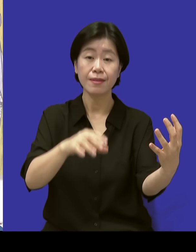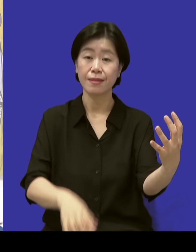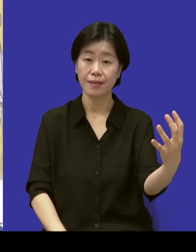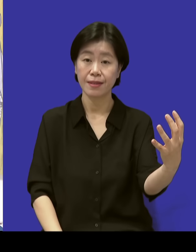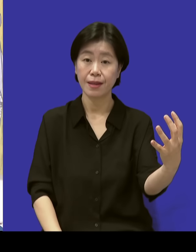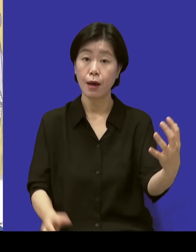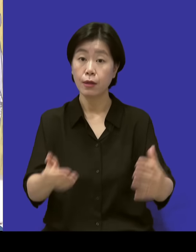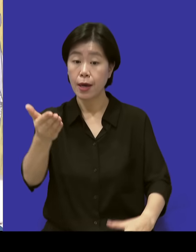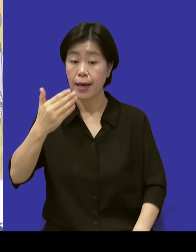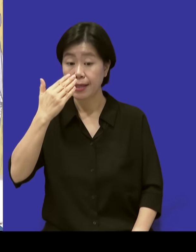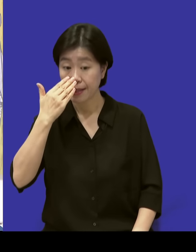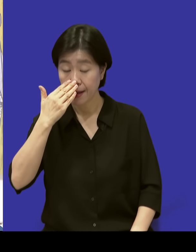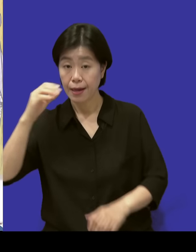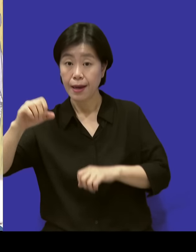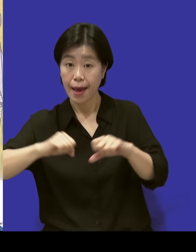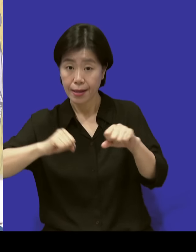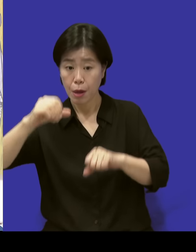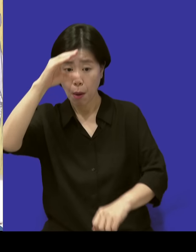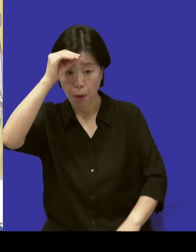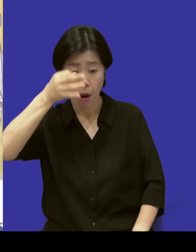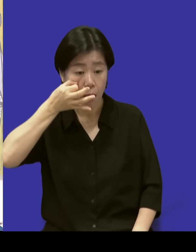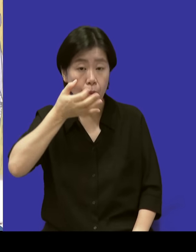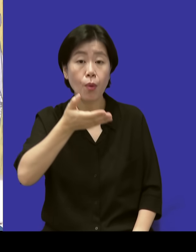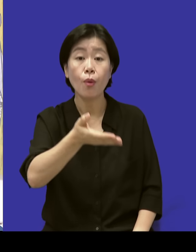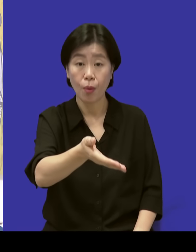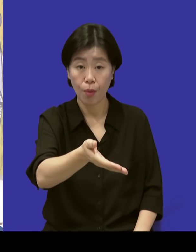너희의 그 착한 행실로 인하여서